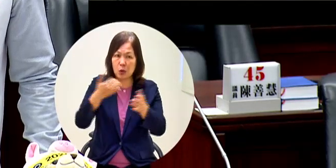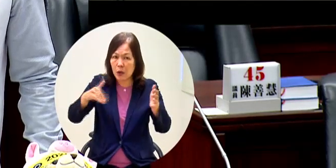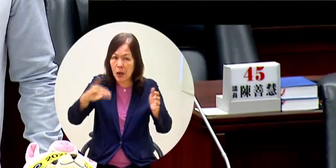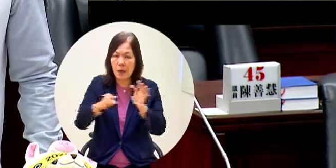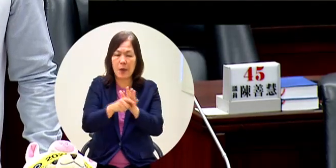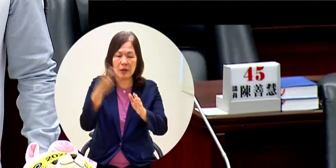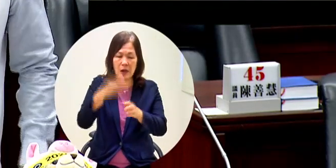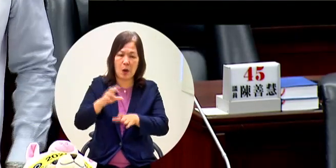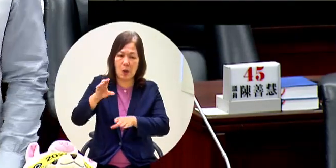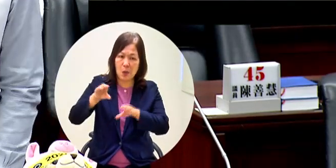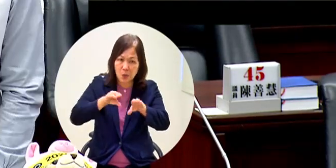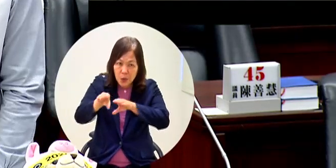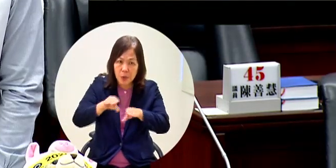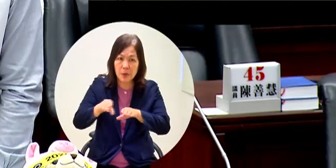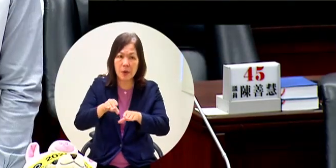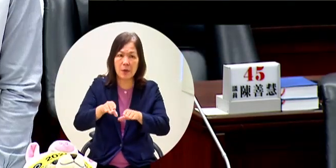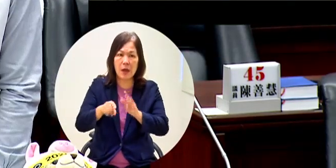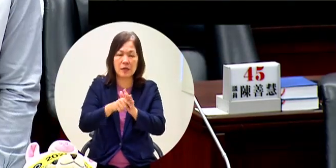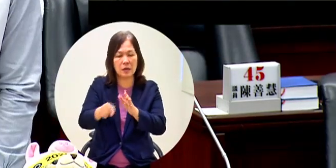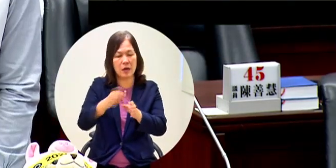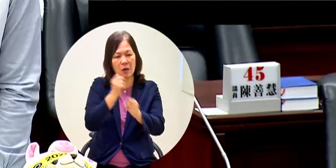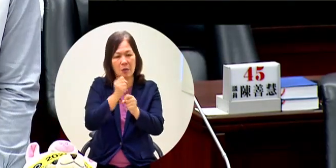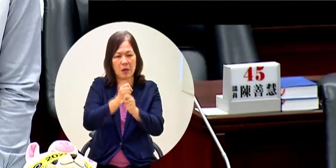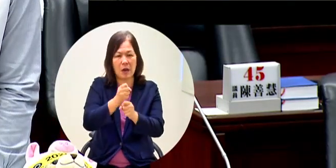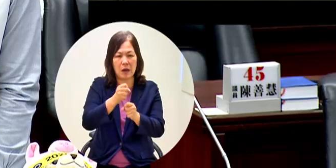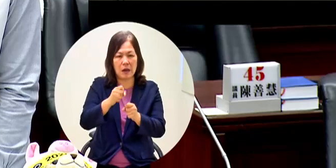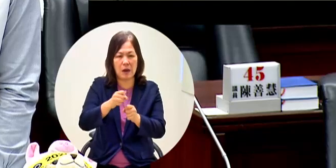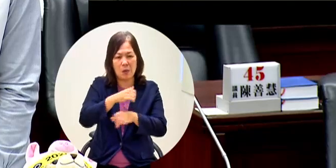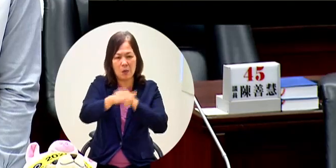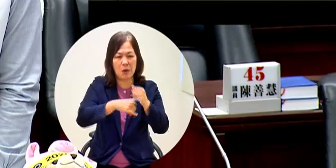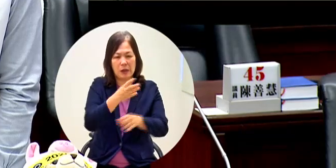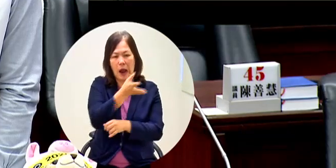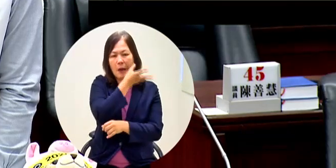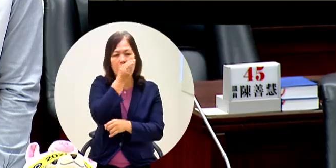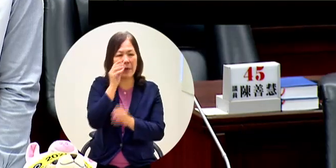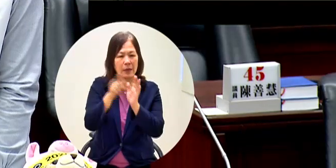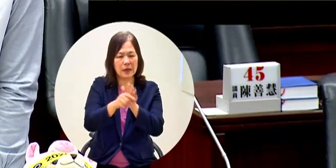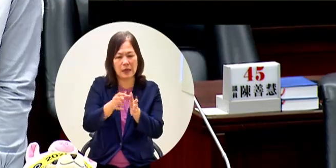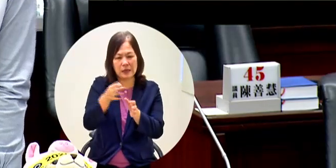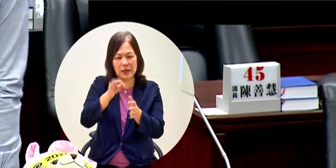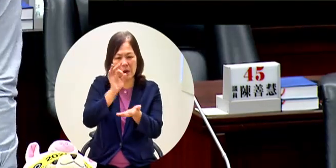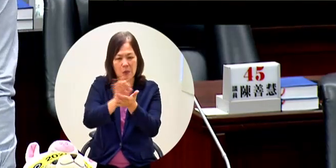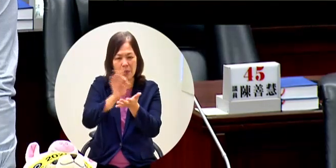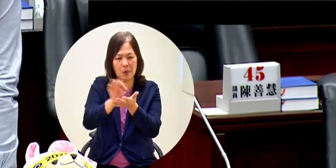续办，这个活动办到里里落落，我看是卖办好啊啦，这个公堂唔通安尼白开啦。